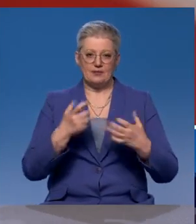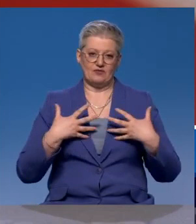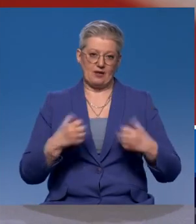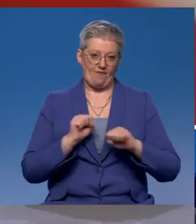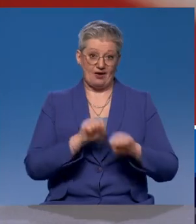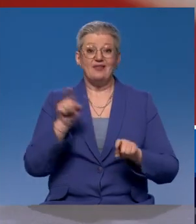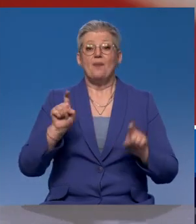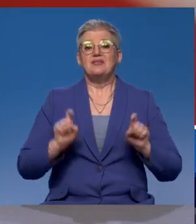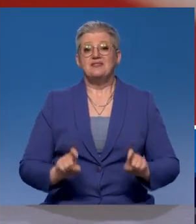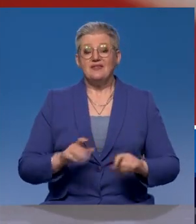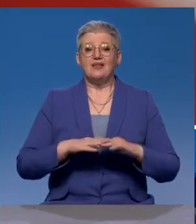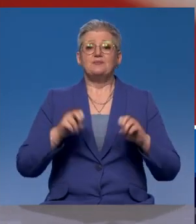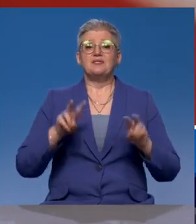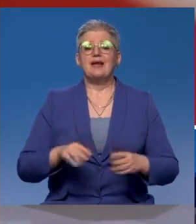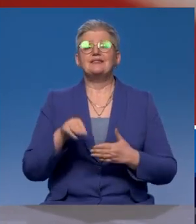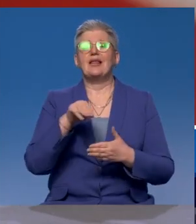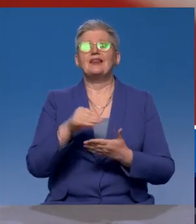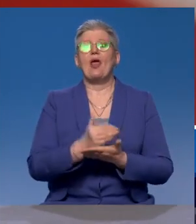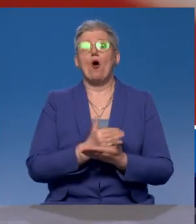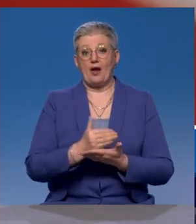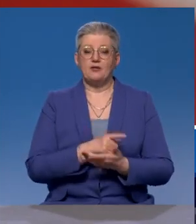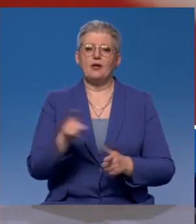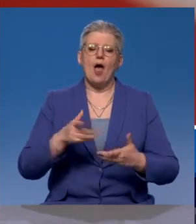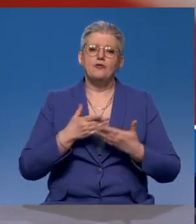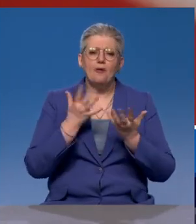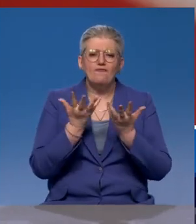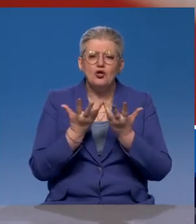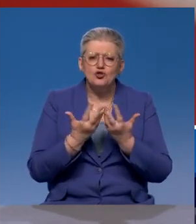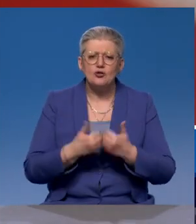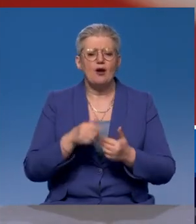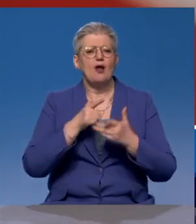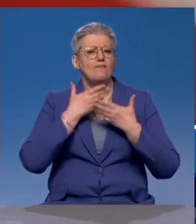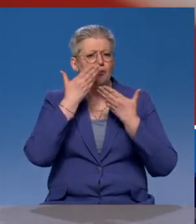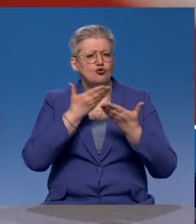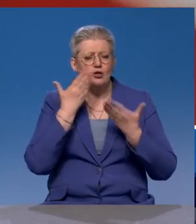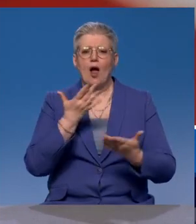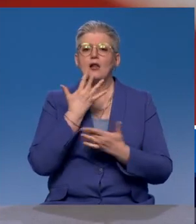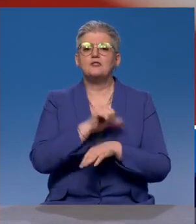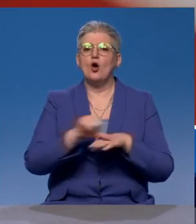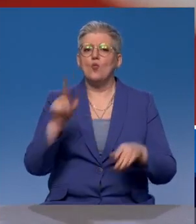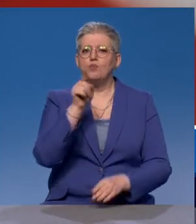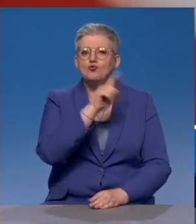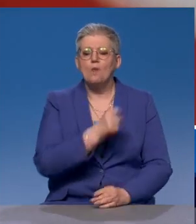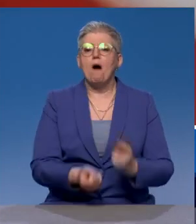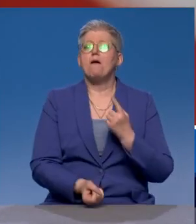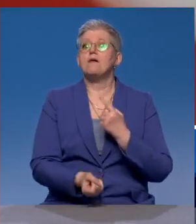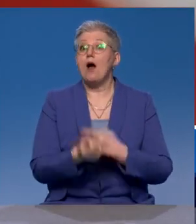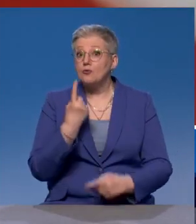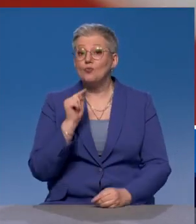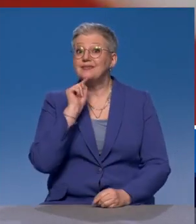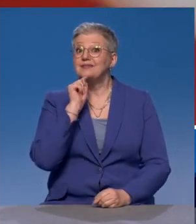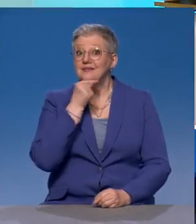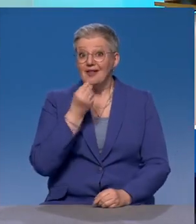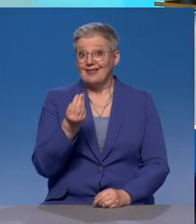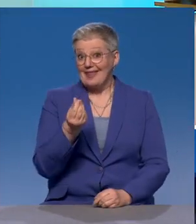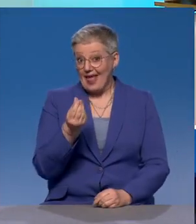сидят специалисты-теоретики. И вот они вычитали что-то там за рубежом, что оказывается для того, чтобы сэкономить деньги на